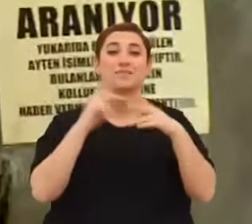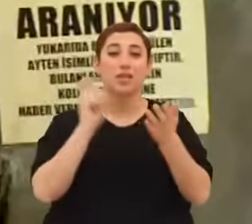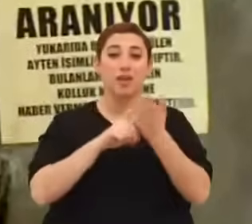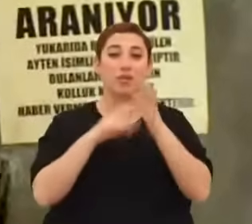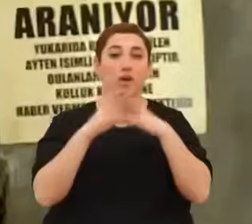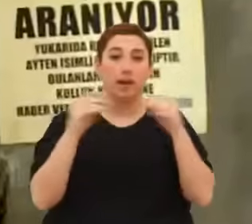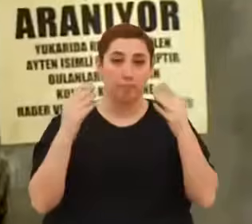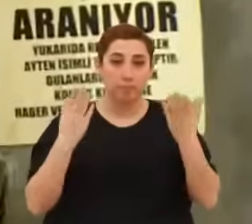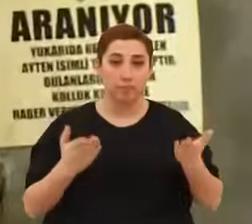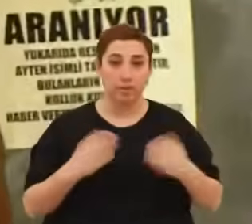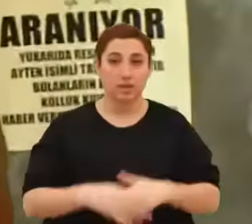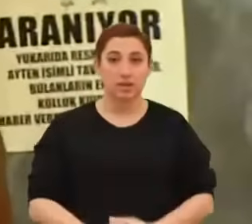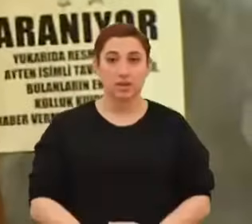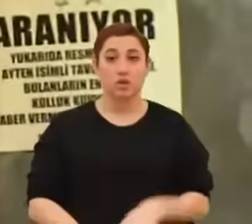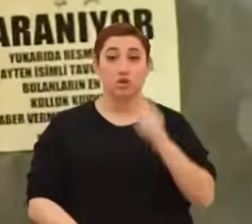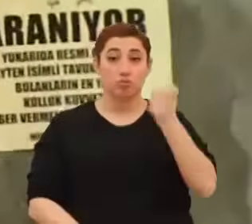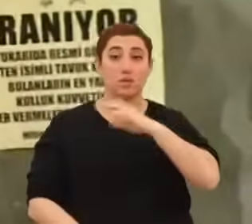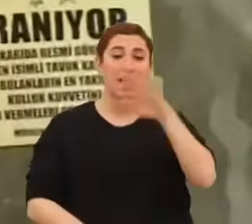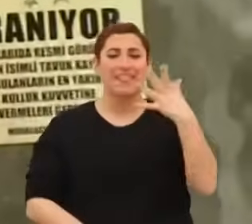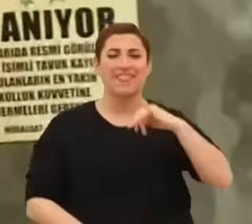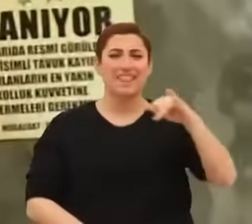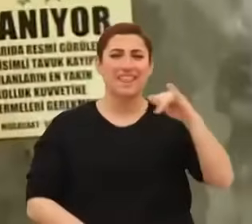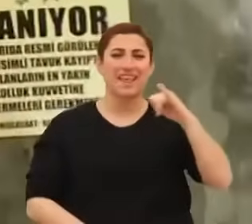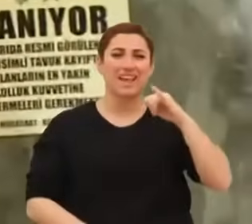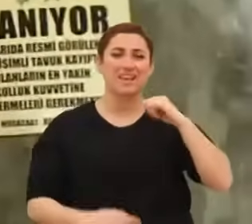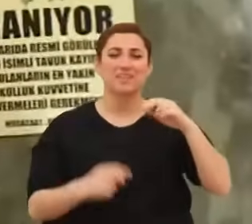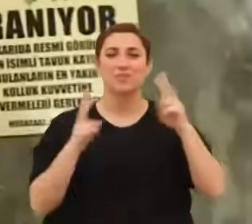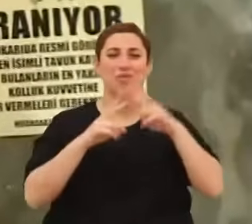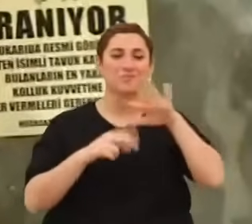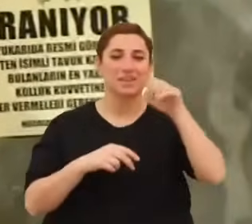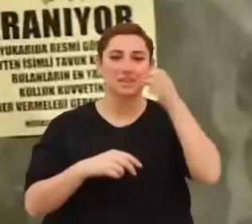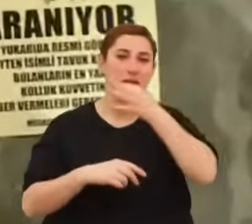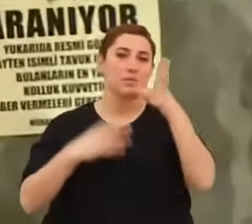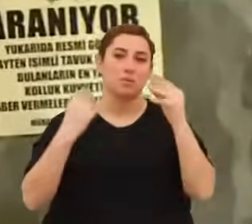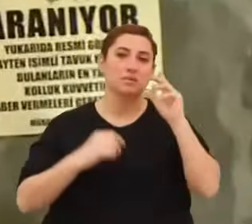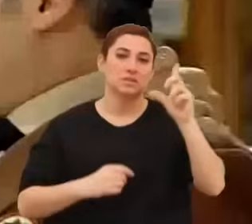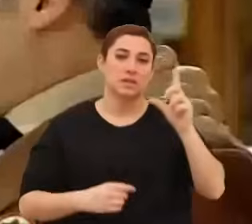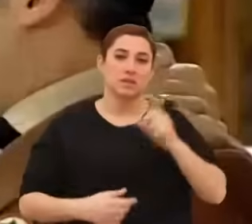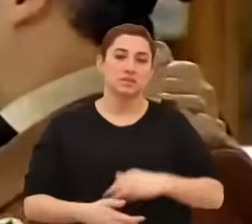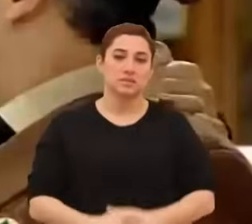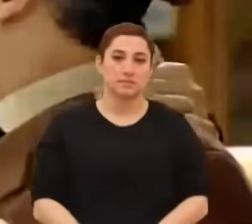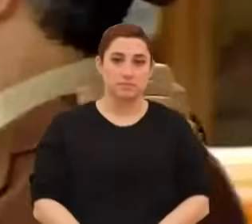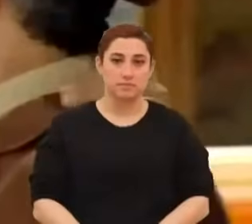tavuk kayıptır. Bulanların en yakın kolluk kuvvetine haber vermeleri gerekmektedir.